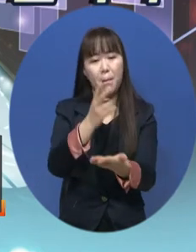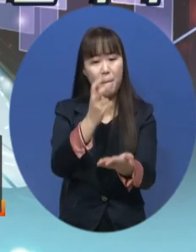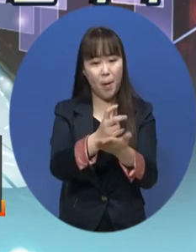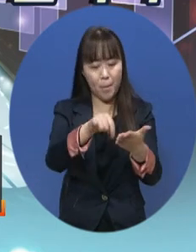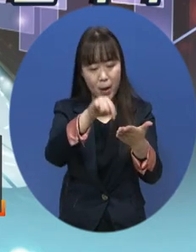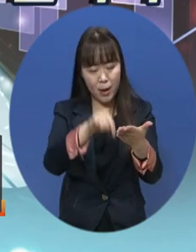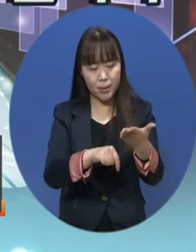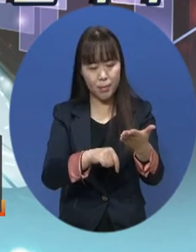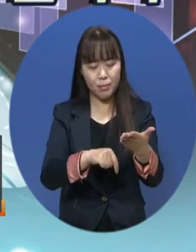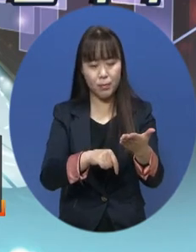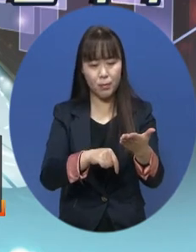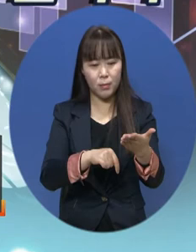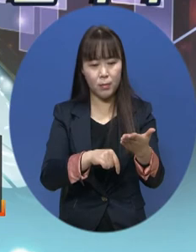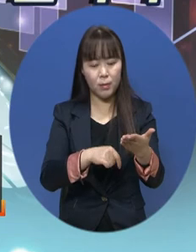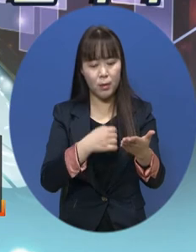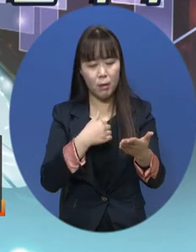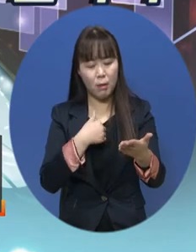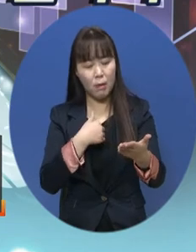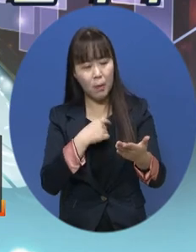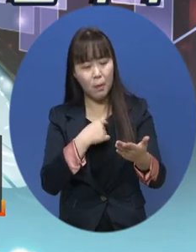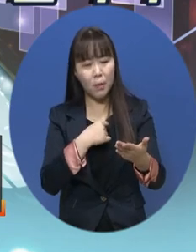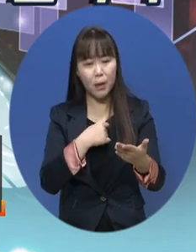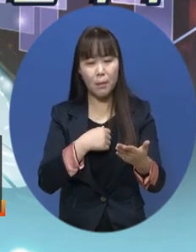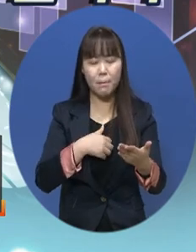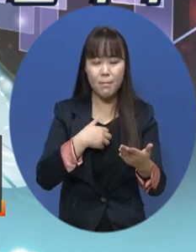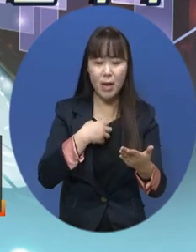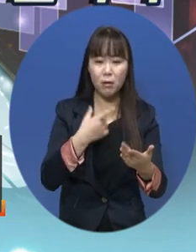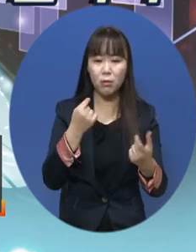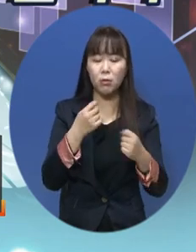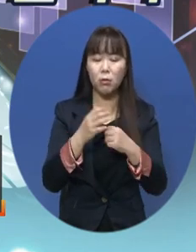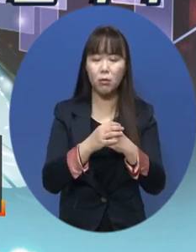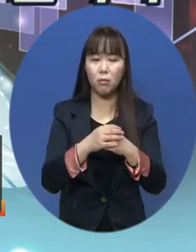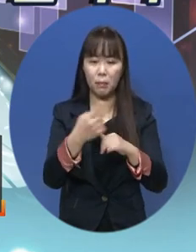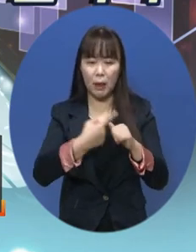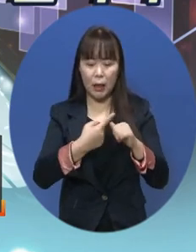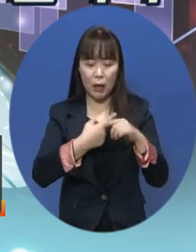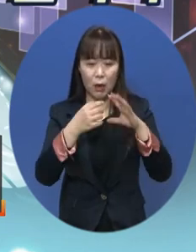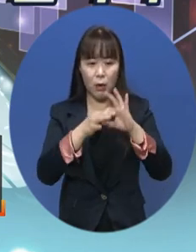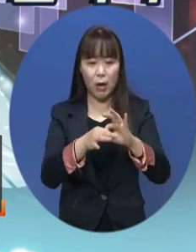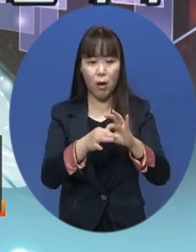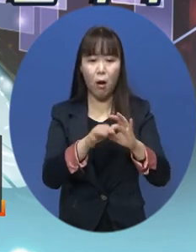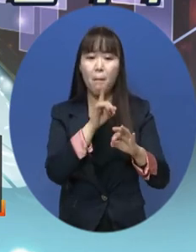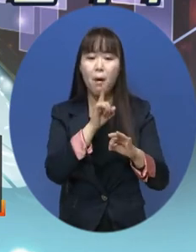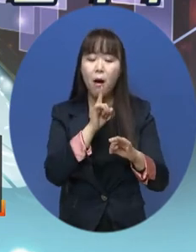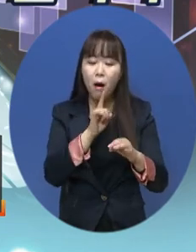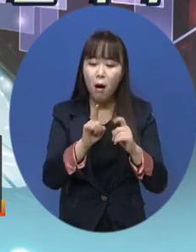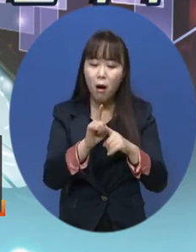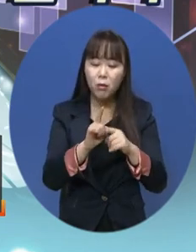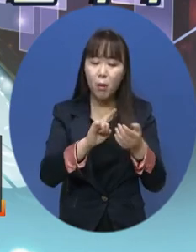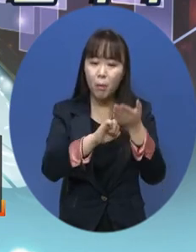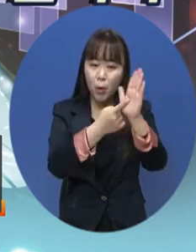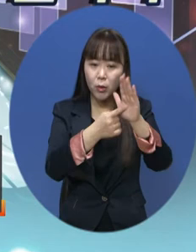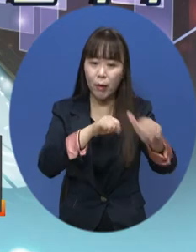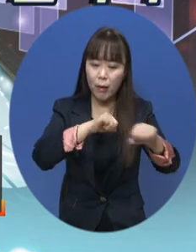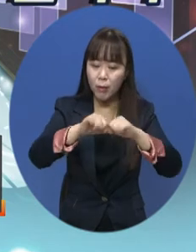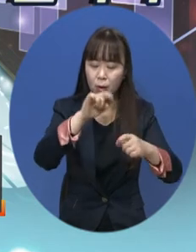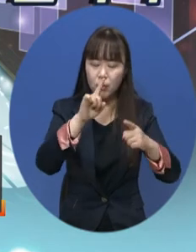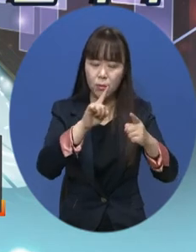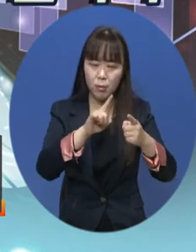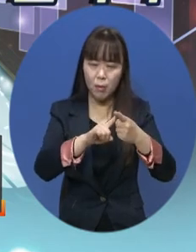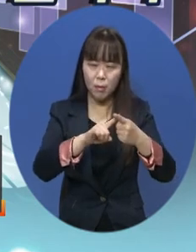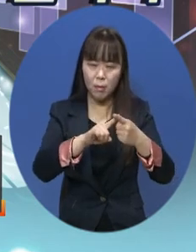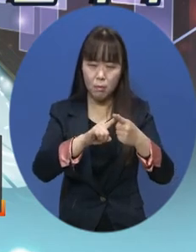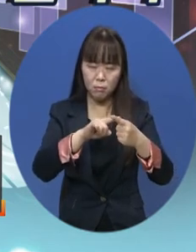차별금지법에서 모욕감을 주거나 비하를 유발하는 언어적 표현이나 행동을